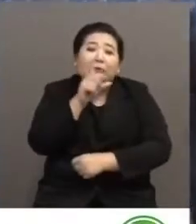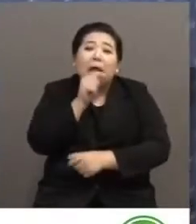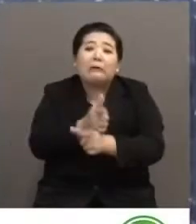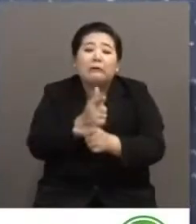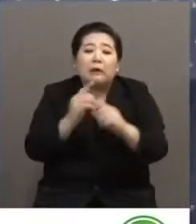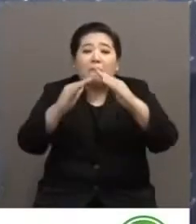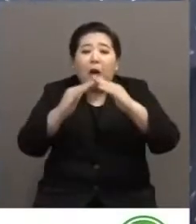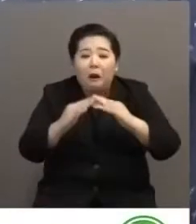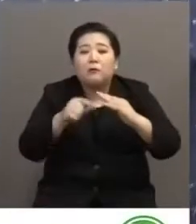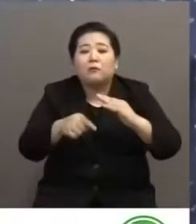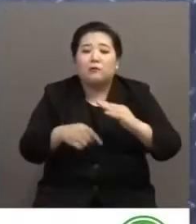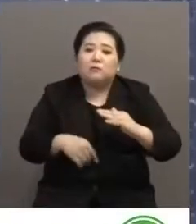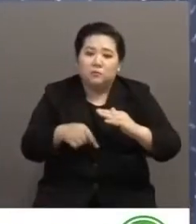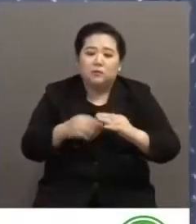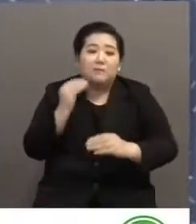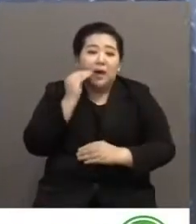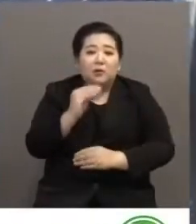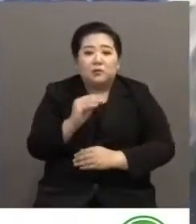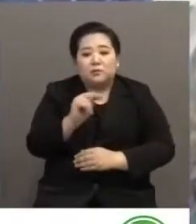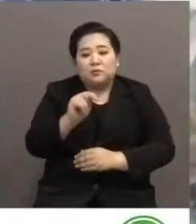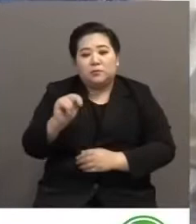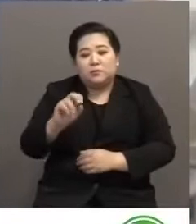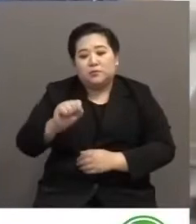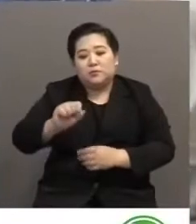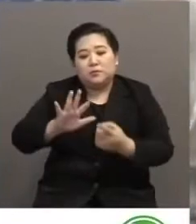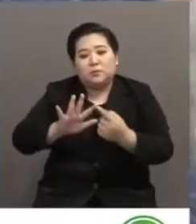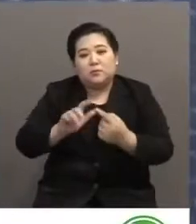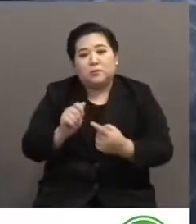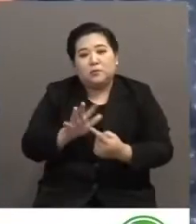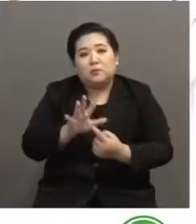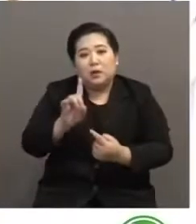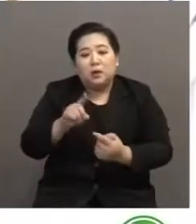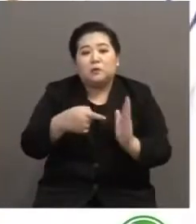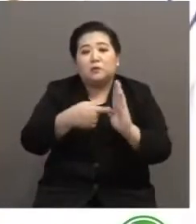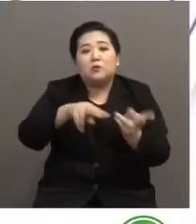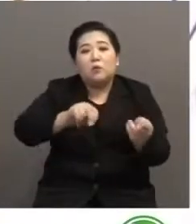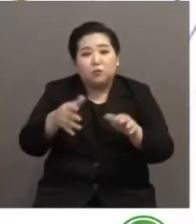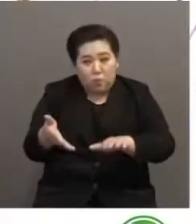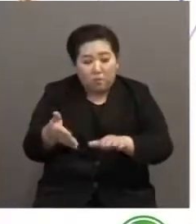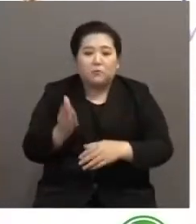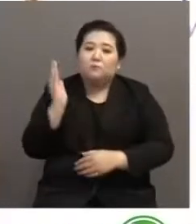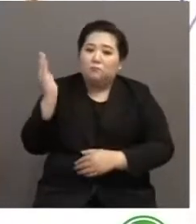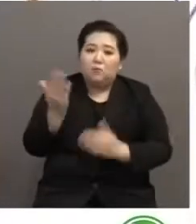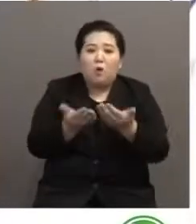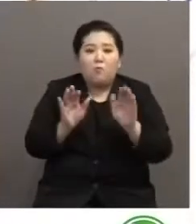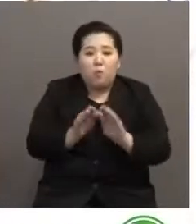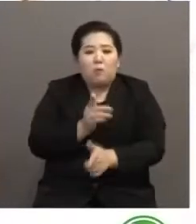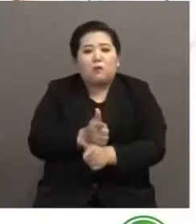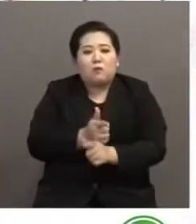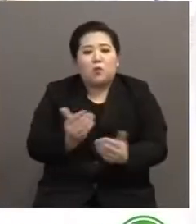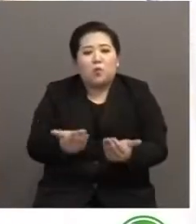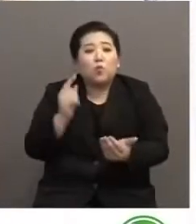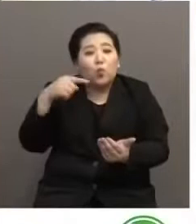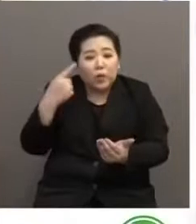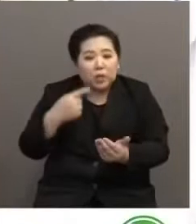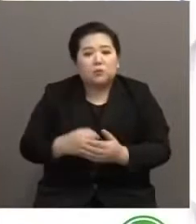ครับอยู่ท้ายหมู่บ้านโนนสะอาดที่อำเภอธาตุพนมจังหวัดนครพนมและคุณเลิศศักดิ์เองก็ต้องหาเลี้ยงลูกสาวด้วยคือตัว